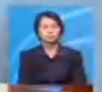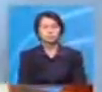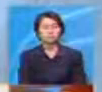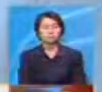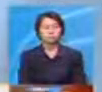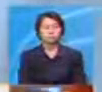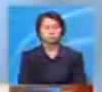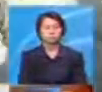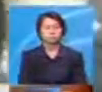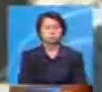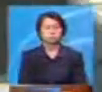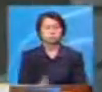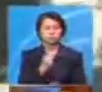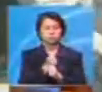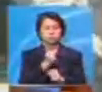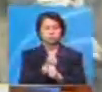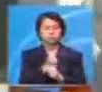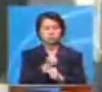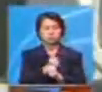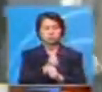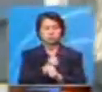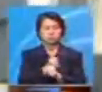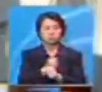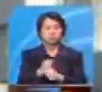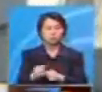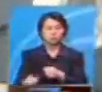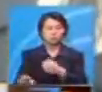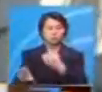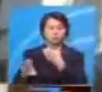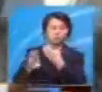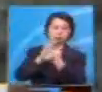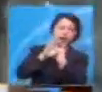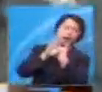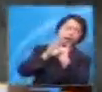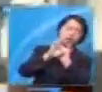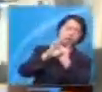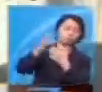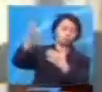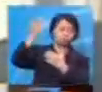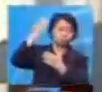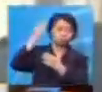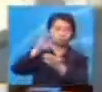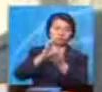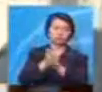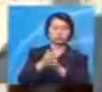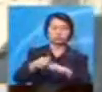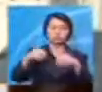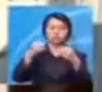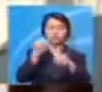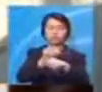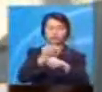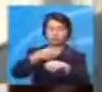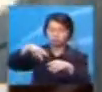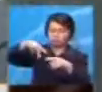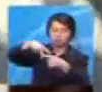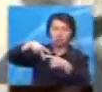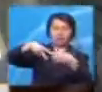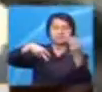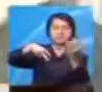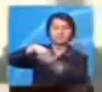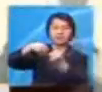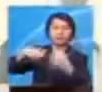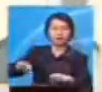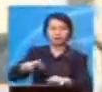dirinya tragedi dihempak mesin pembancuh simen beberapa tahun lalu menyebabkan Fazil hilang kaki kanan manakala